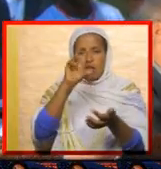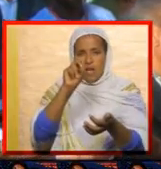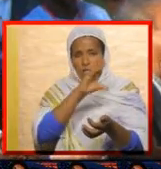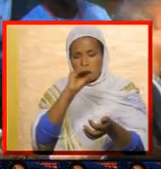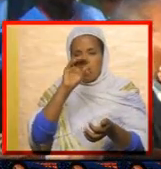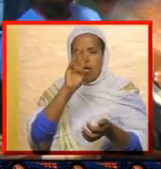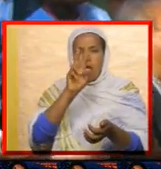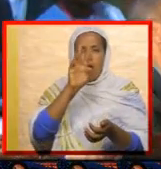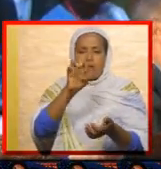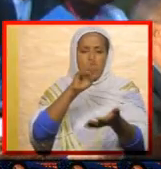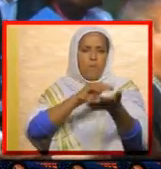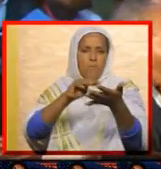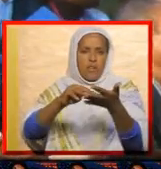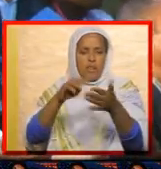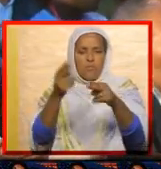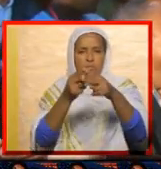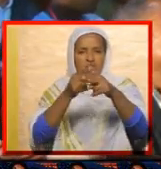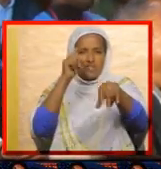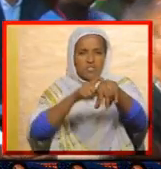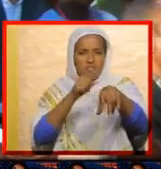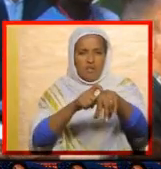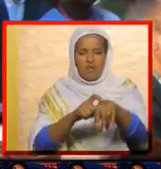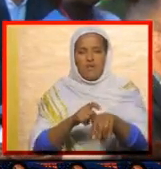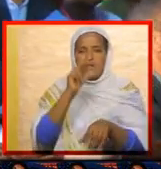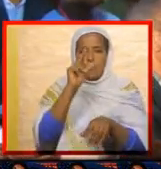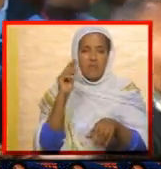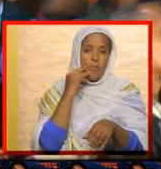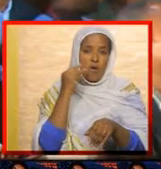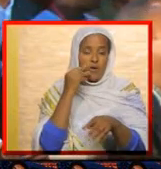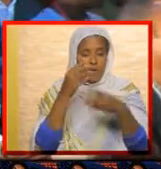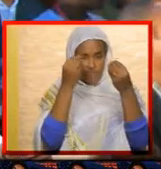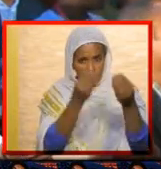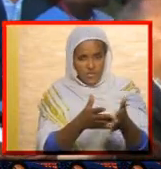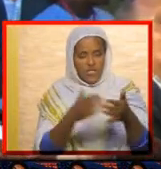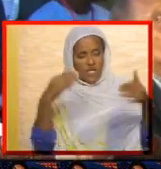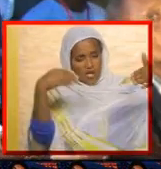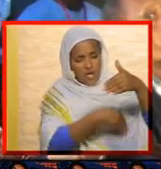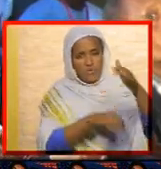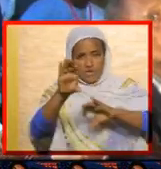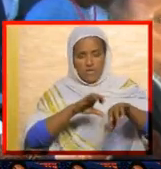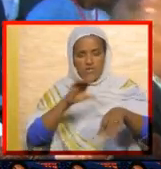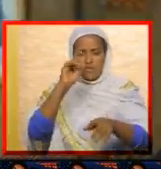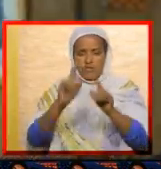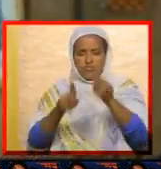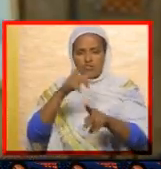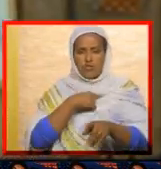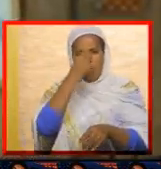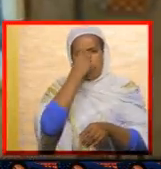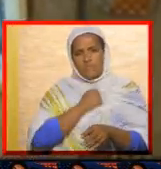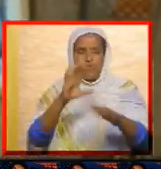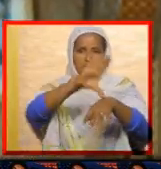ተዋቅሮ በደንብ ከተጠየቀ እውነቱ 100 ሚሊዮን ሊያወጡላት ይችላሉ ልጆቹ።